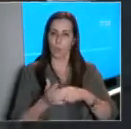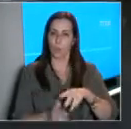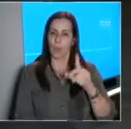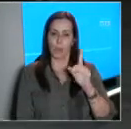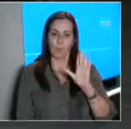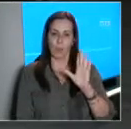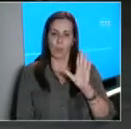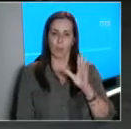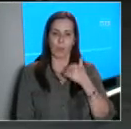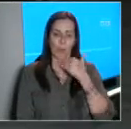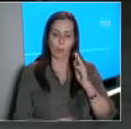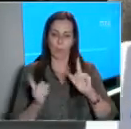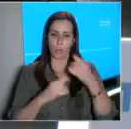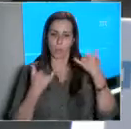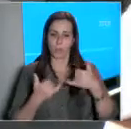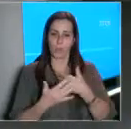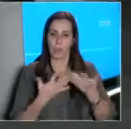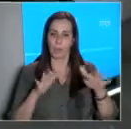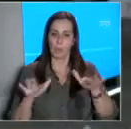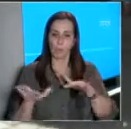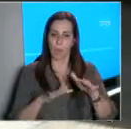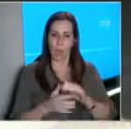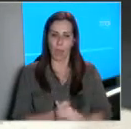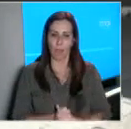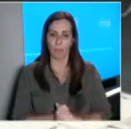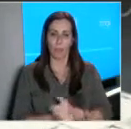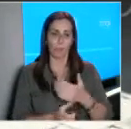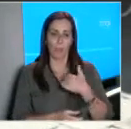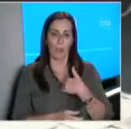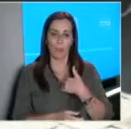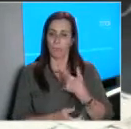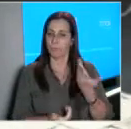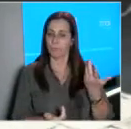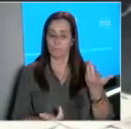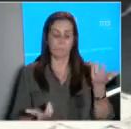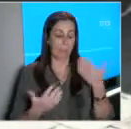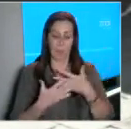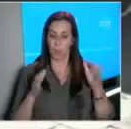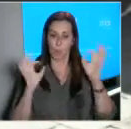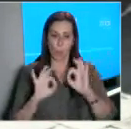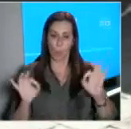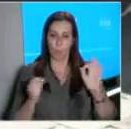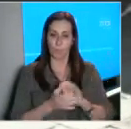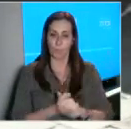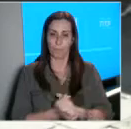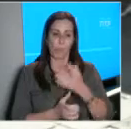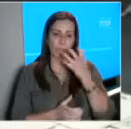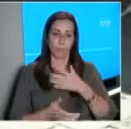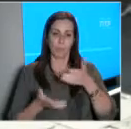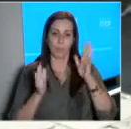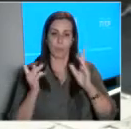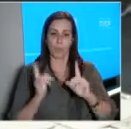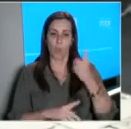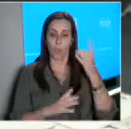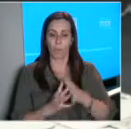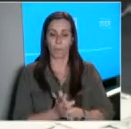אבל גרוע מאוד מה שקורה היום, שאין לנו ממשלה ואנחנו תלויים באוויר, ועצוב מאוד מה